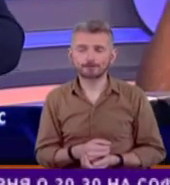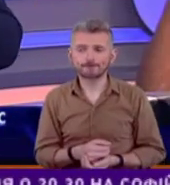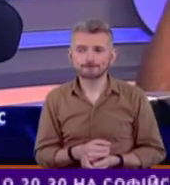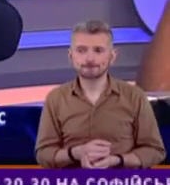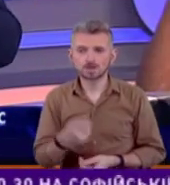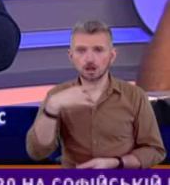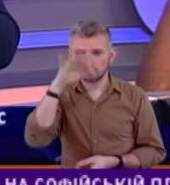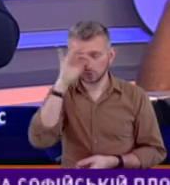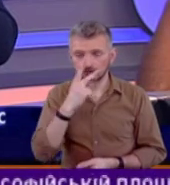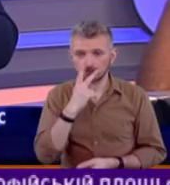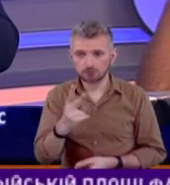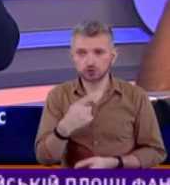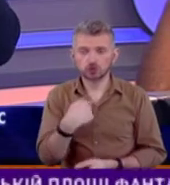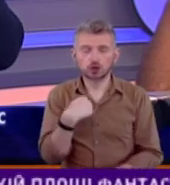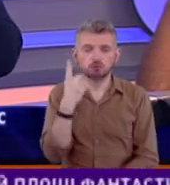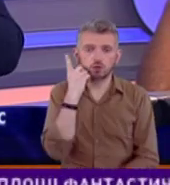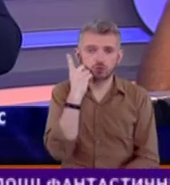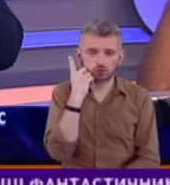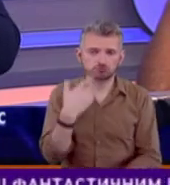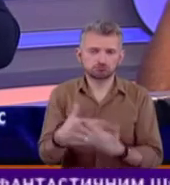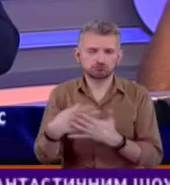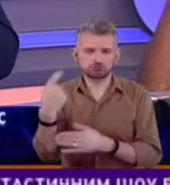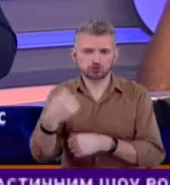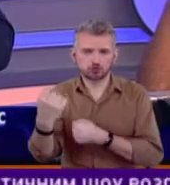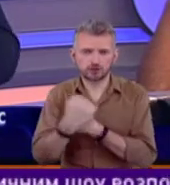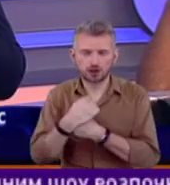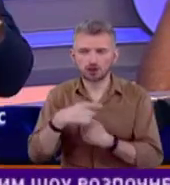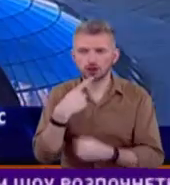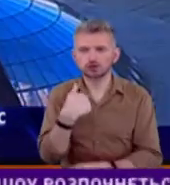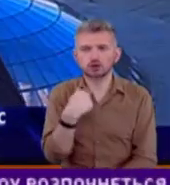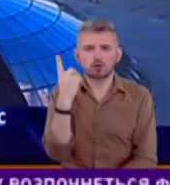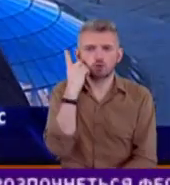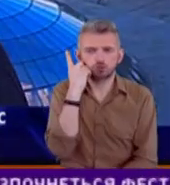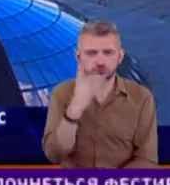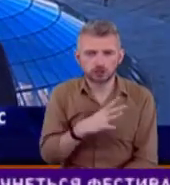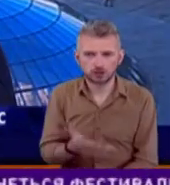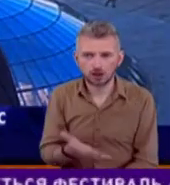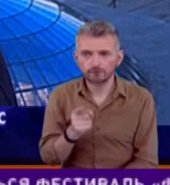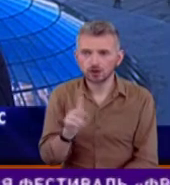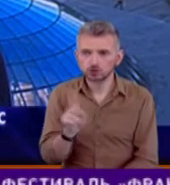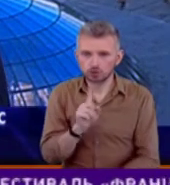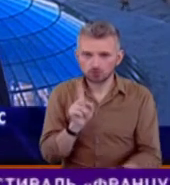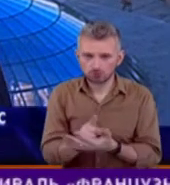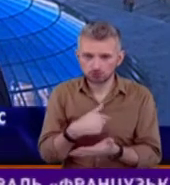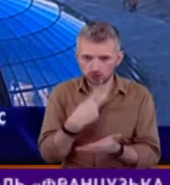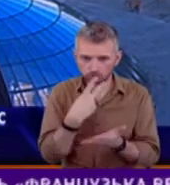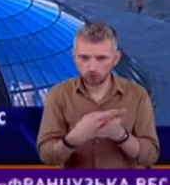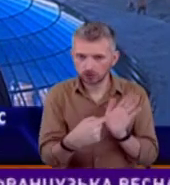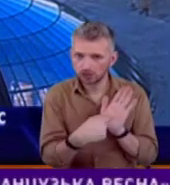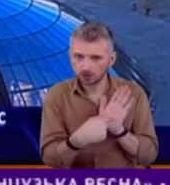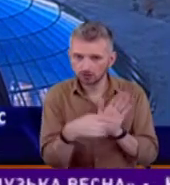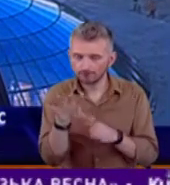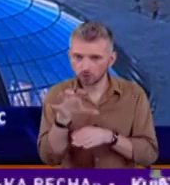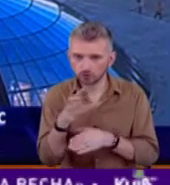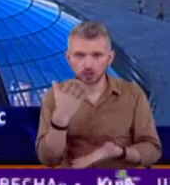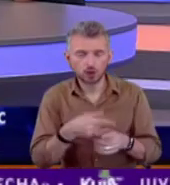Відповідальність. Поліція бачить, що я говорю, зупиняє, я умовно кажу. І каже, що я говорив по телефону. Він що, має мені показати